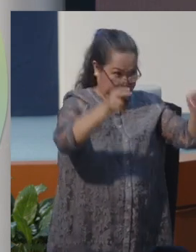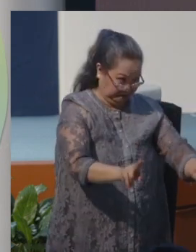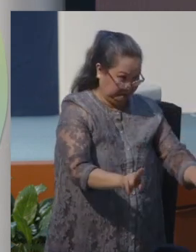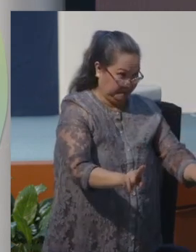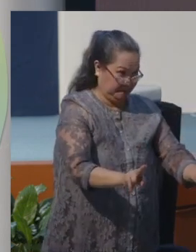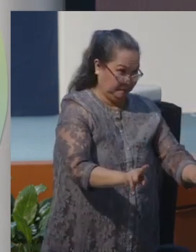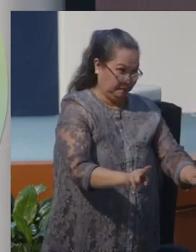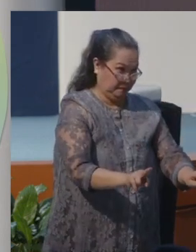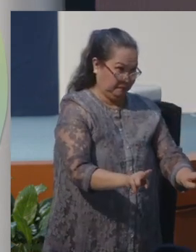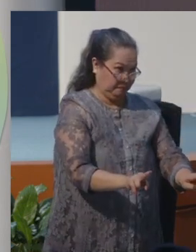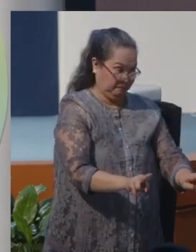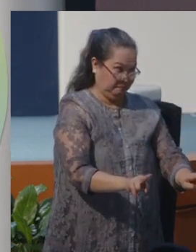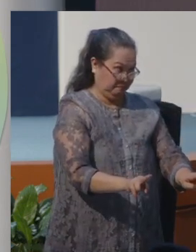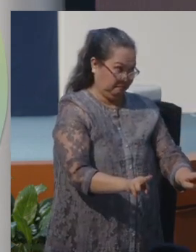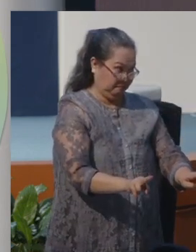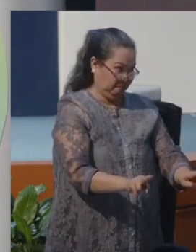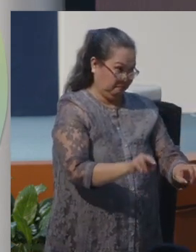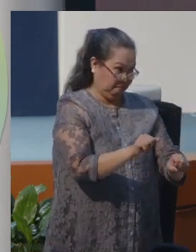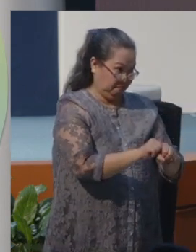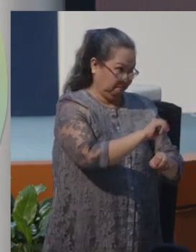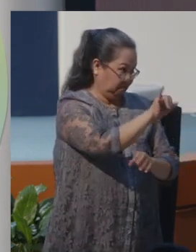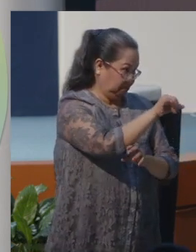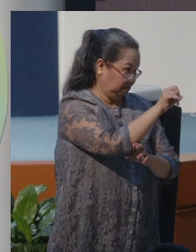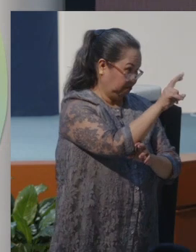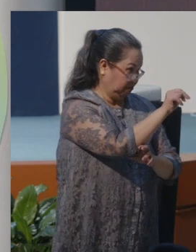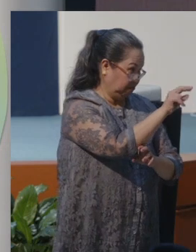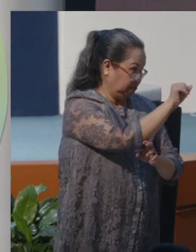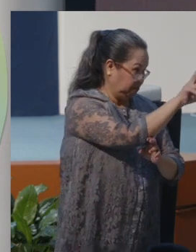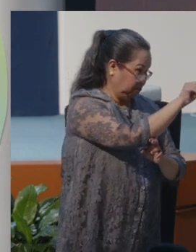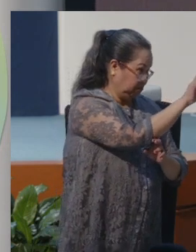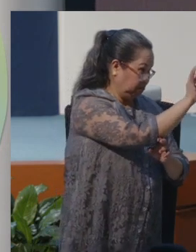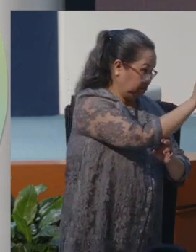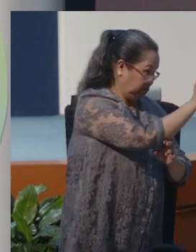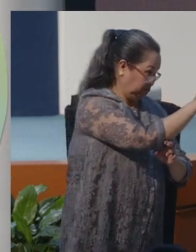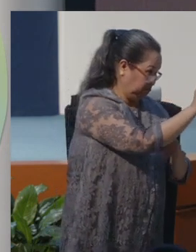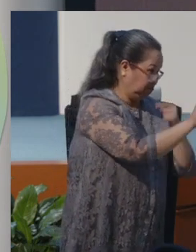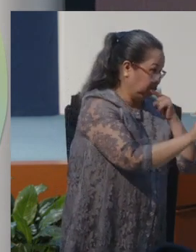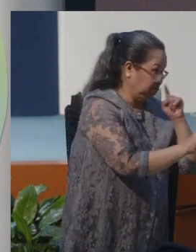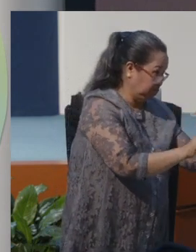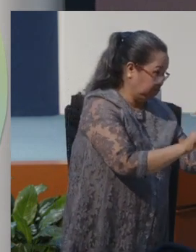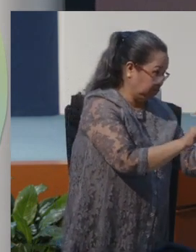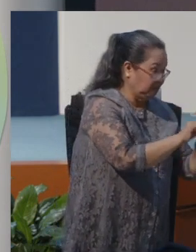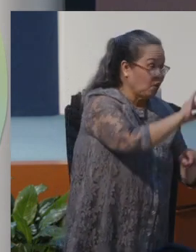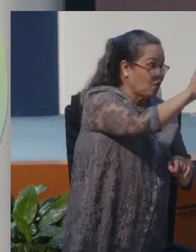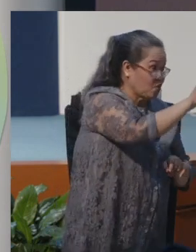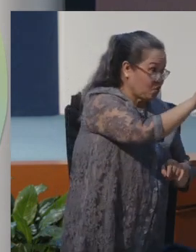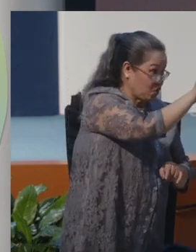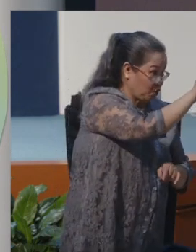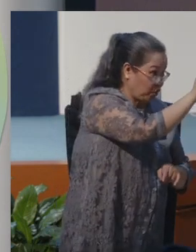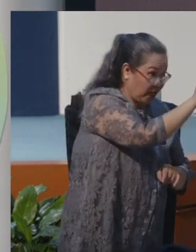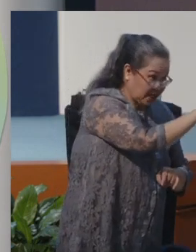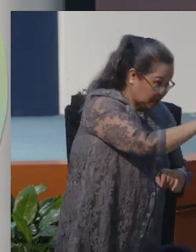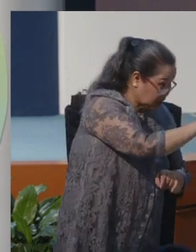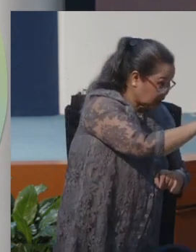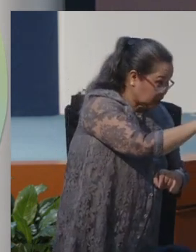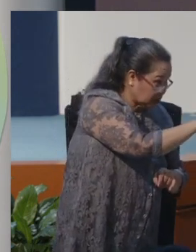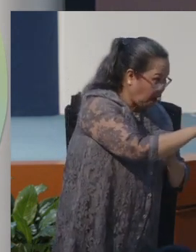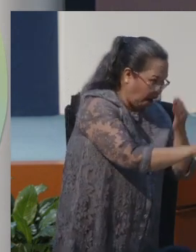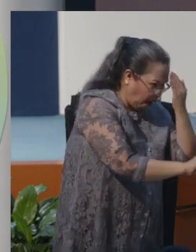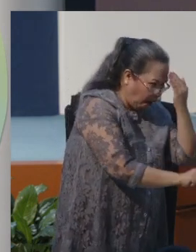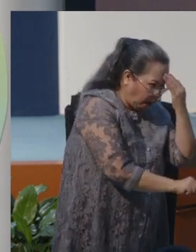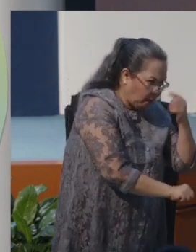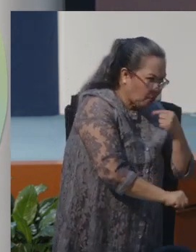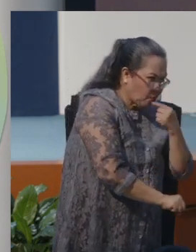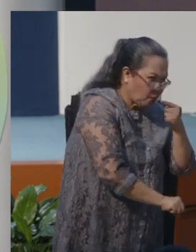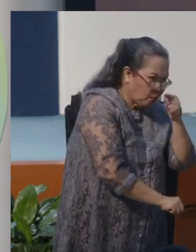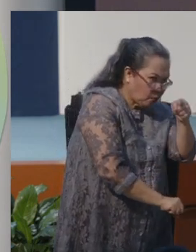Sinabi din niya yun earlier sa John 13:18. Sabi niya sa John 13:18, I know whom